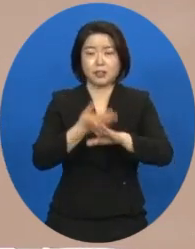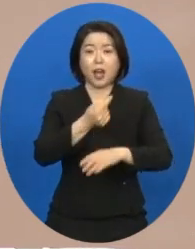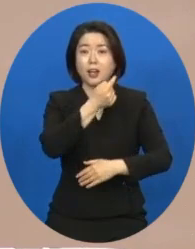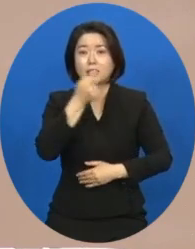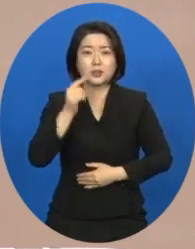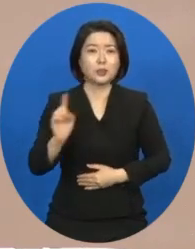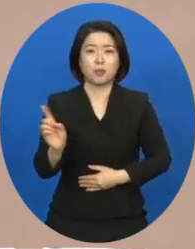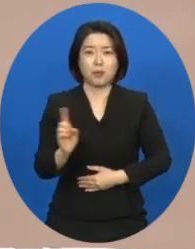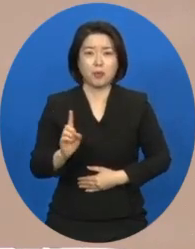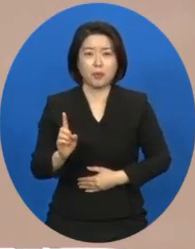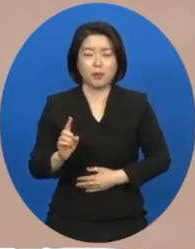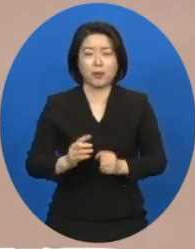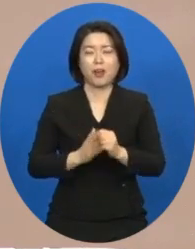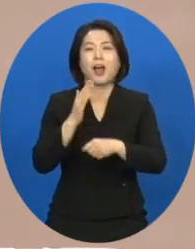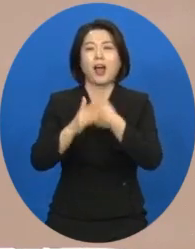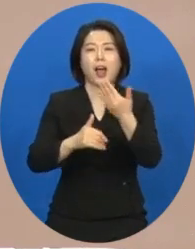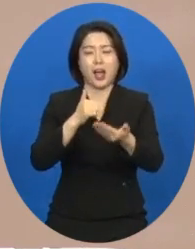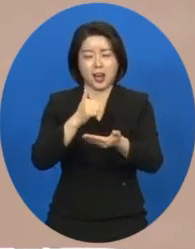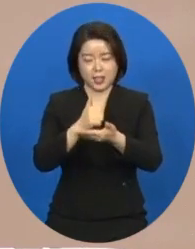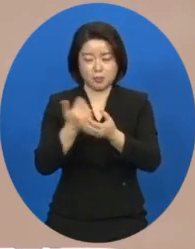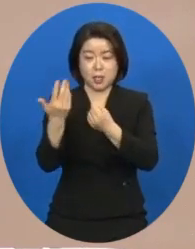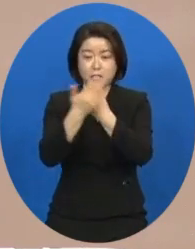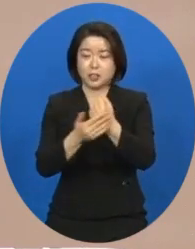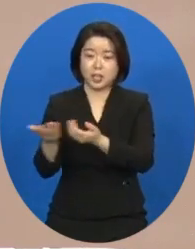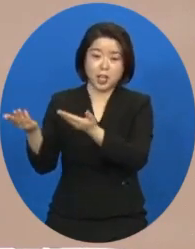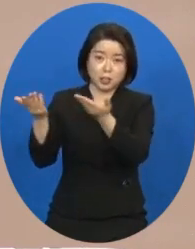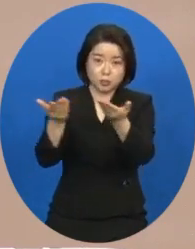뭐냐면 하나님이 은혜를 주실 때